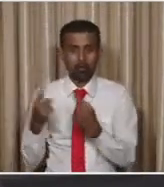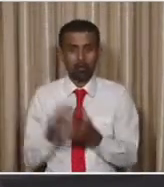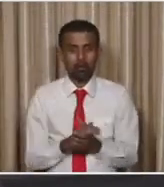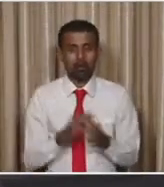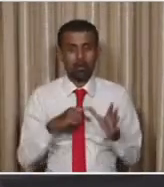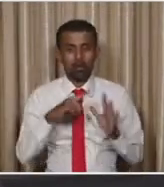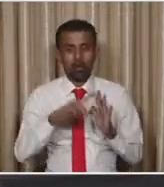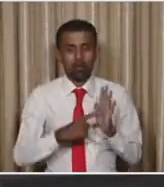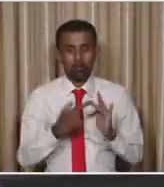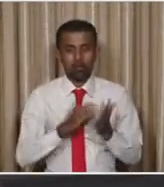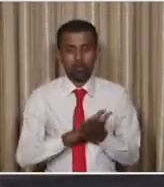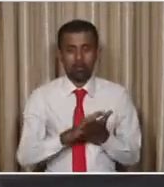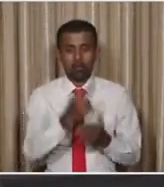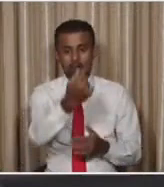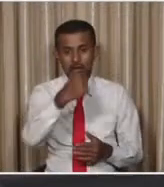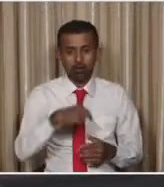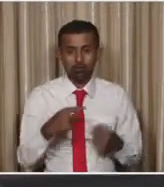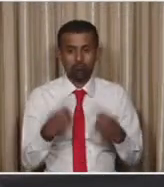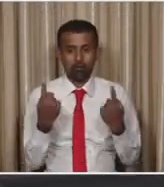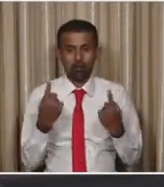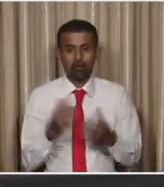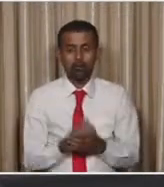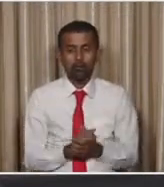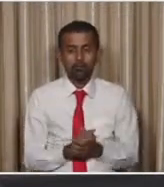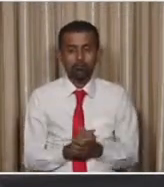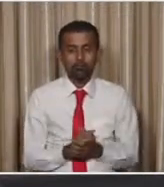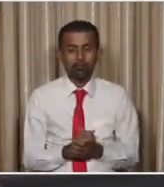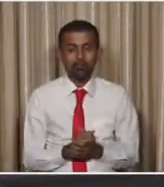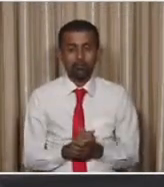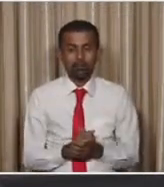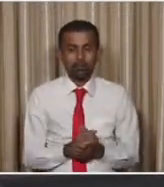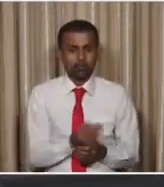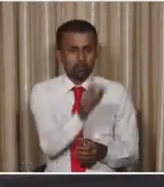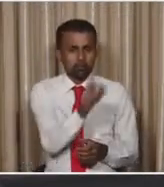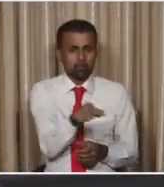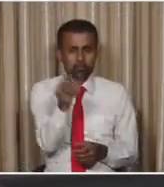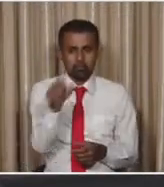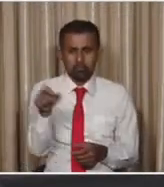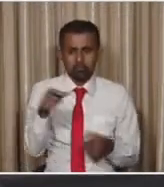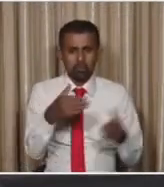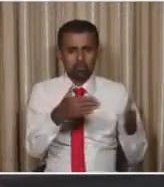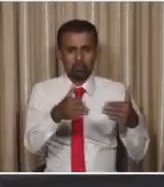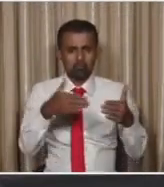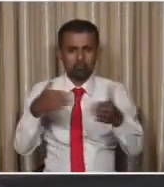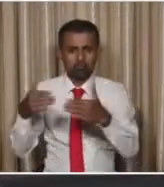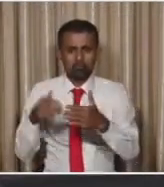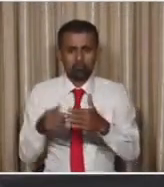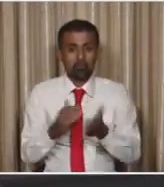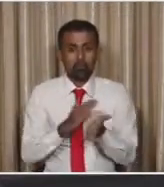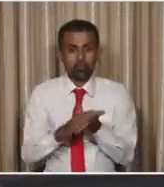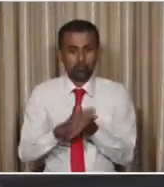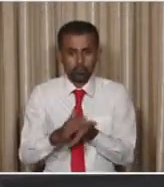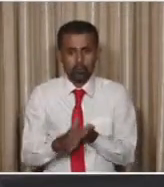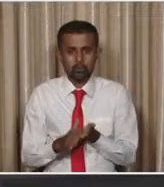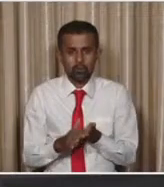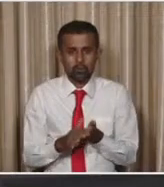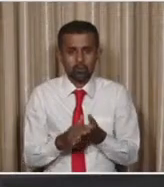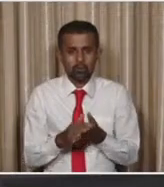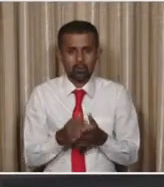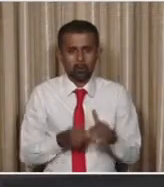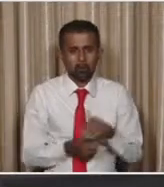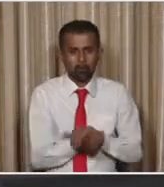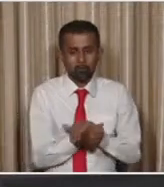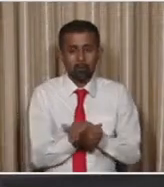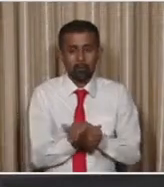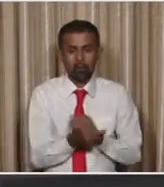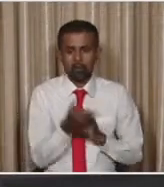අජිත් මාන්නප්පේරුම එනකොට තව විදිහක් මෙන්න මේ ආකාරයෙන් එක එක්කිනාට එක එක විදිහට සලකපු විදිහෙන්ම එතුමාගේ පක්ෂග්‍රාහීත්වය